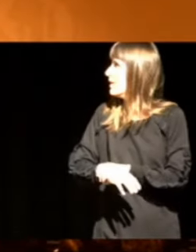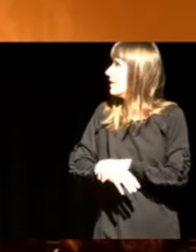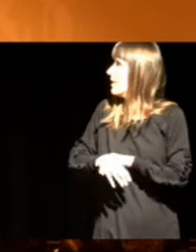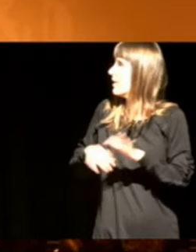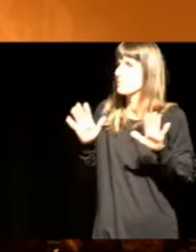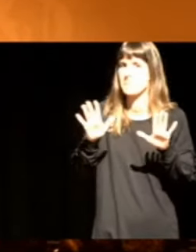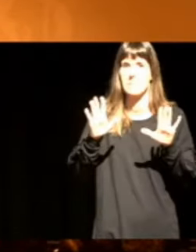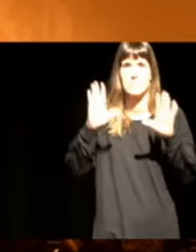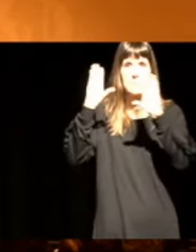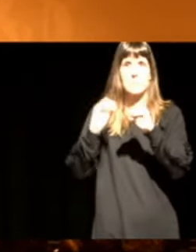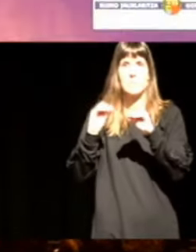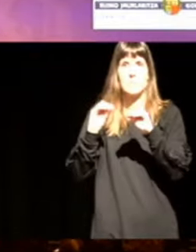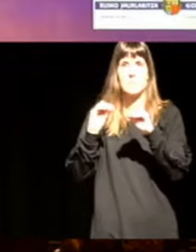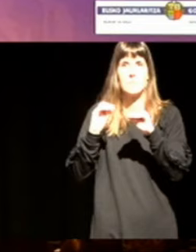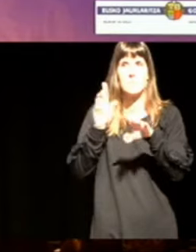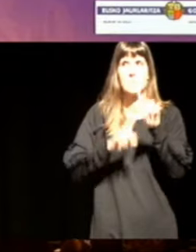Eta ez dakiz egin dudan.